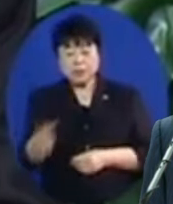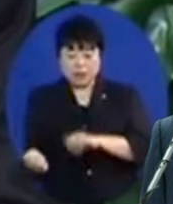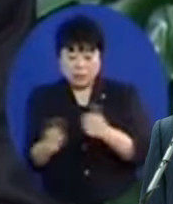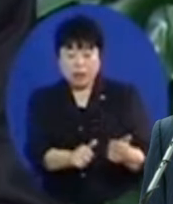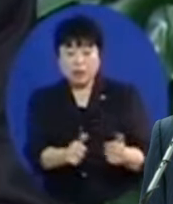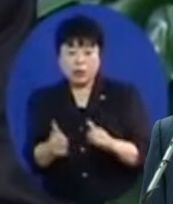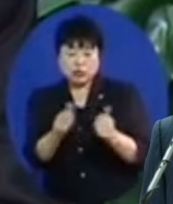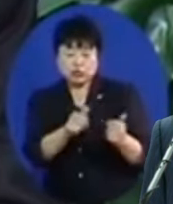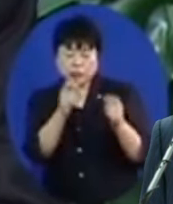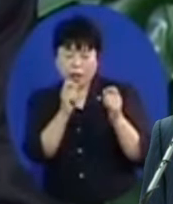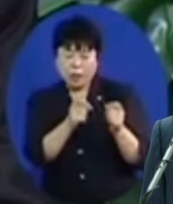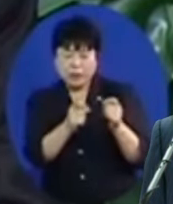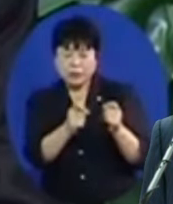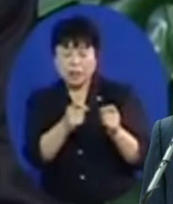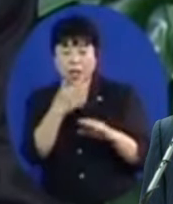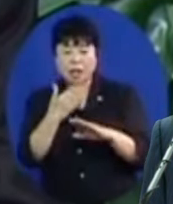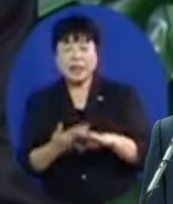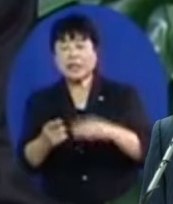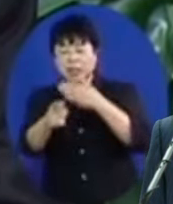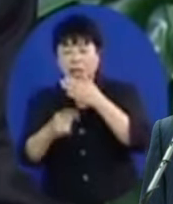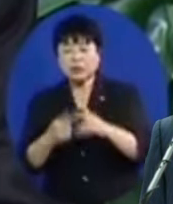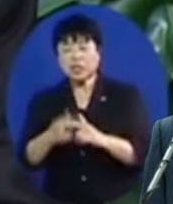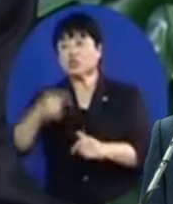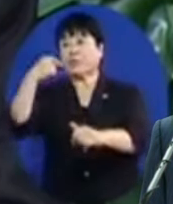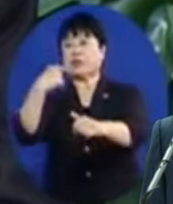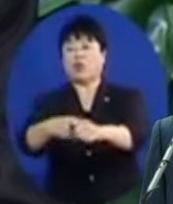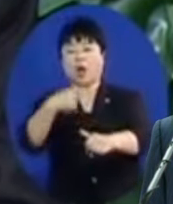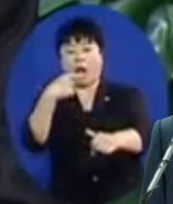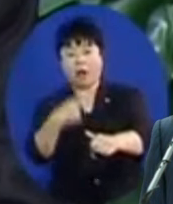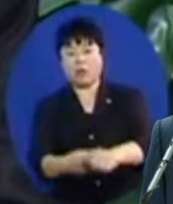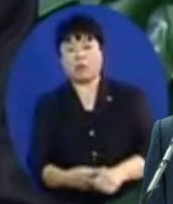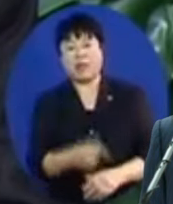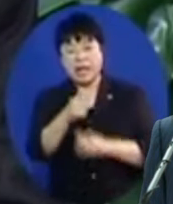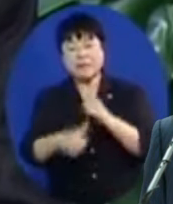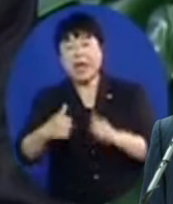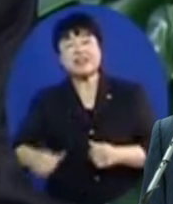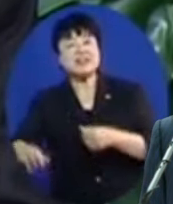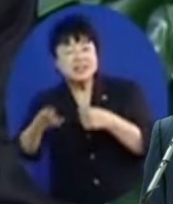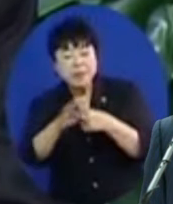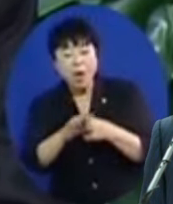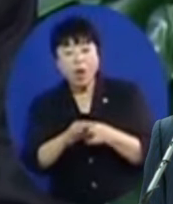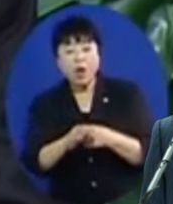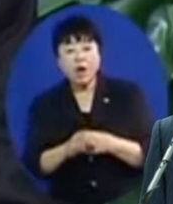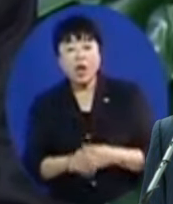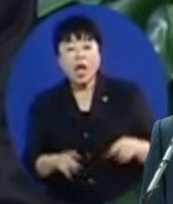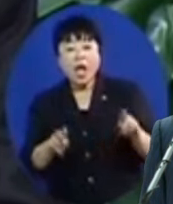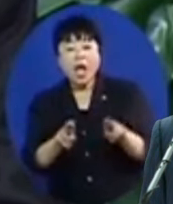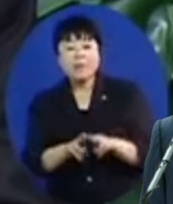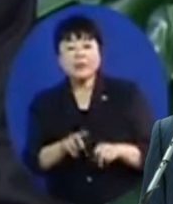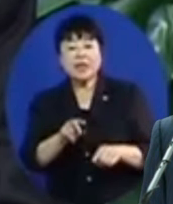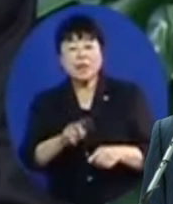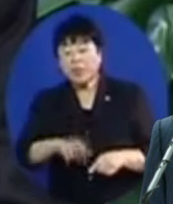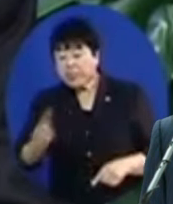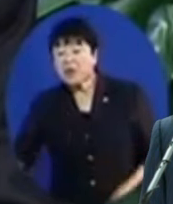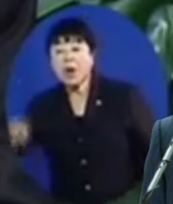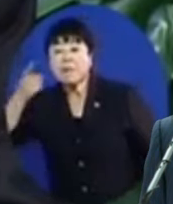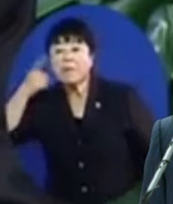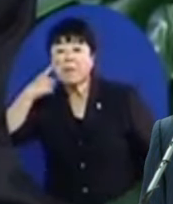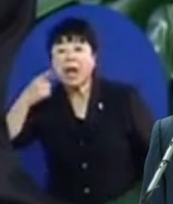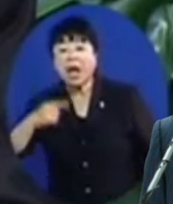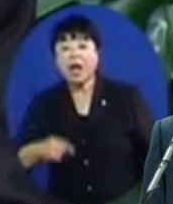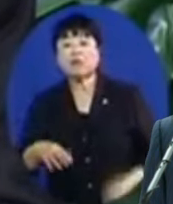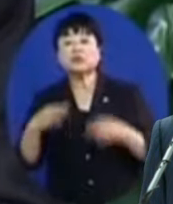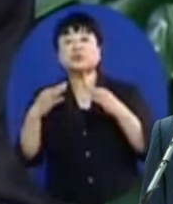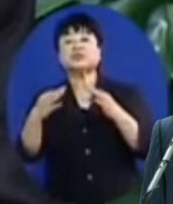있는데요. 다른 강도는 예수님을 보고 욕을 하고 당신이 하나님 아들이면 우리 함께 십자가에서 내려오게 하라고